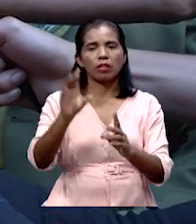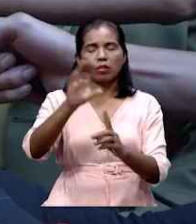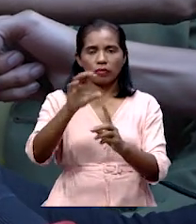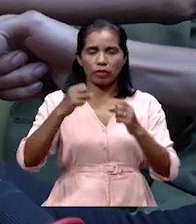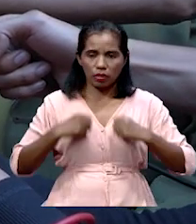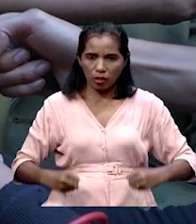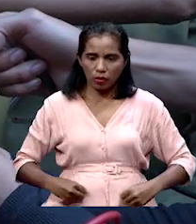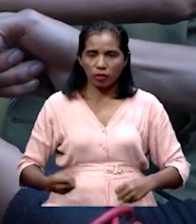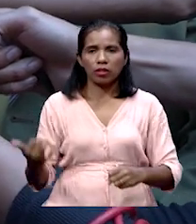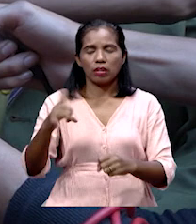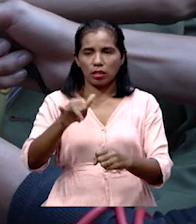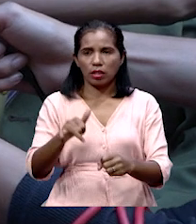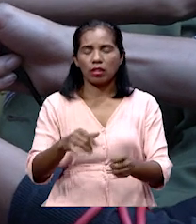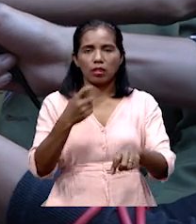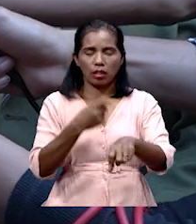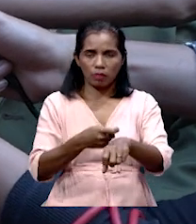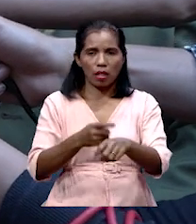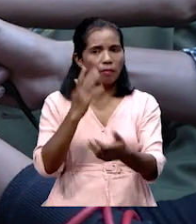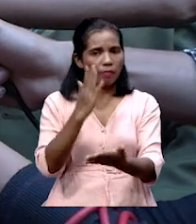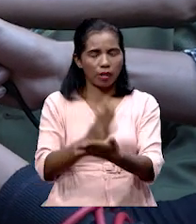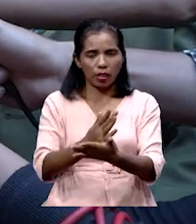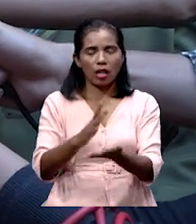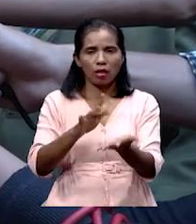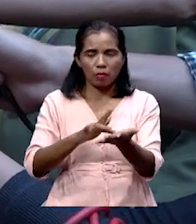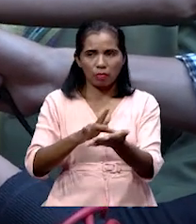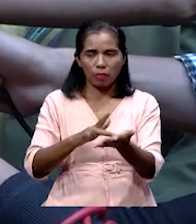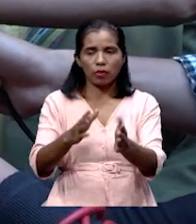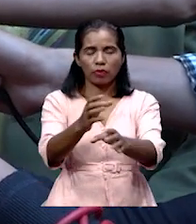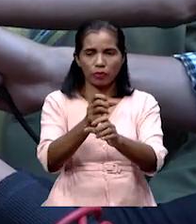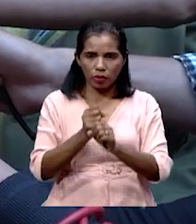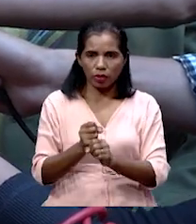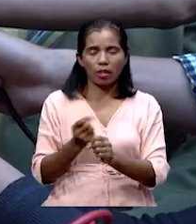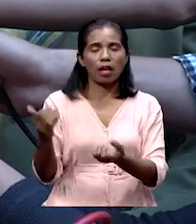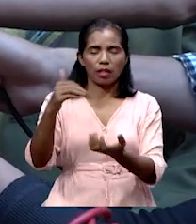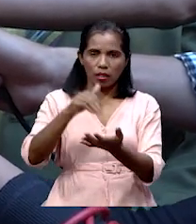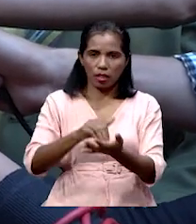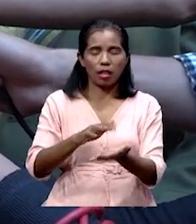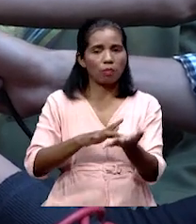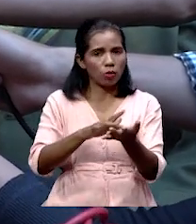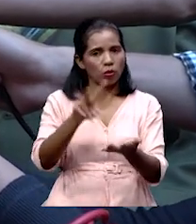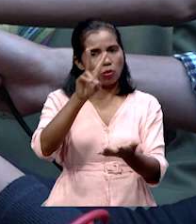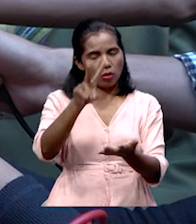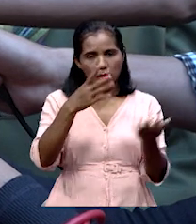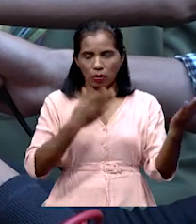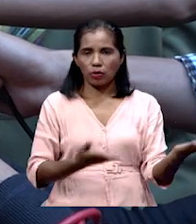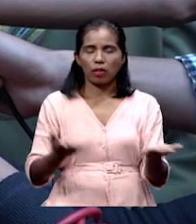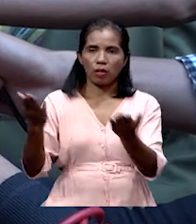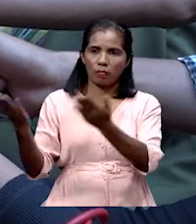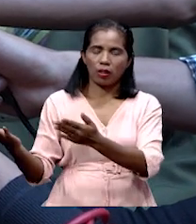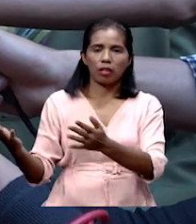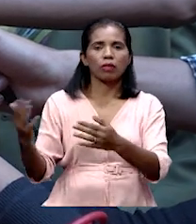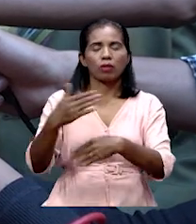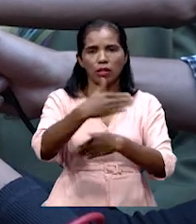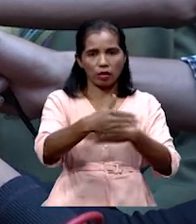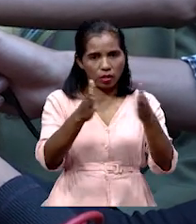sira, temporariamente suspende lai ka dada fila fila fale item ruane raih armazeng atunune